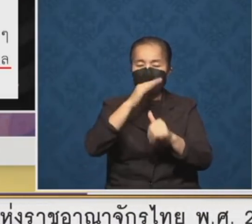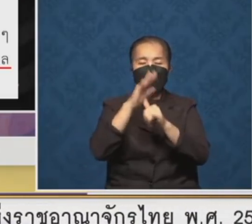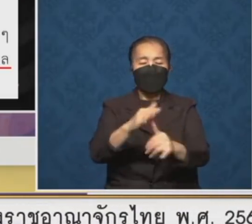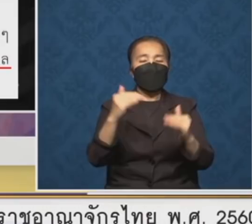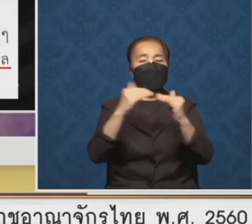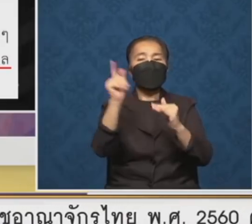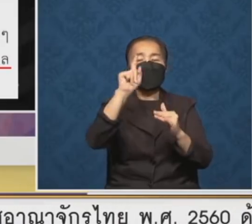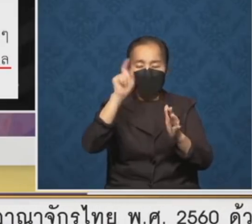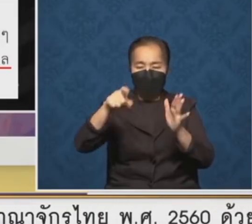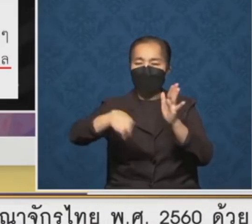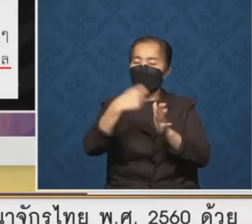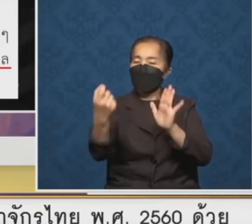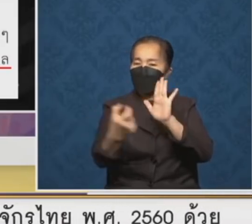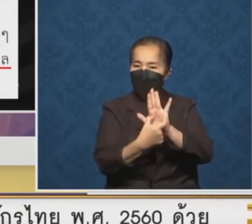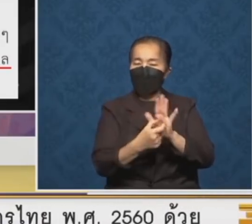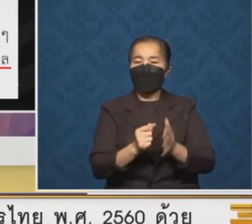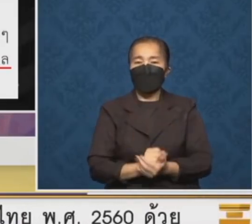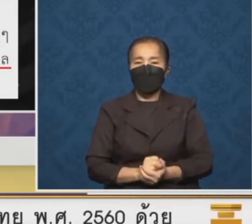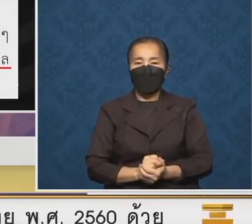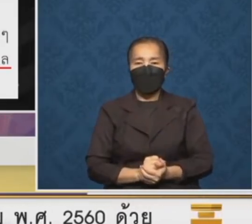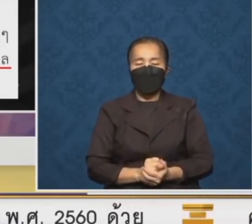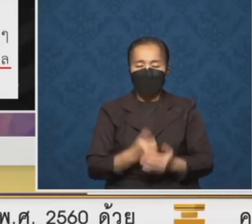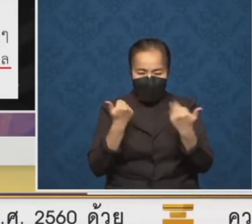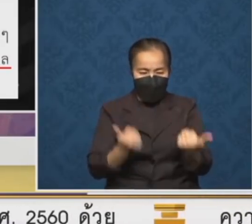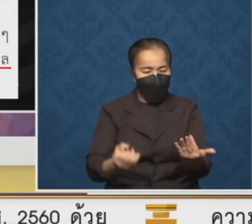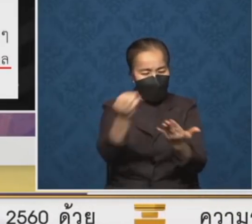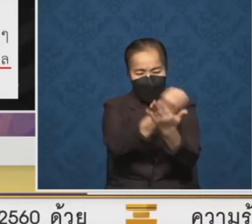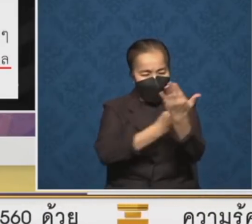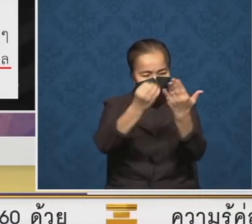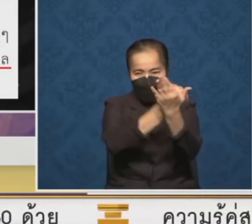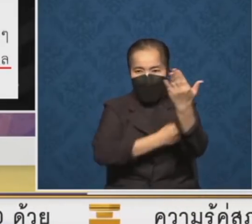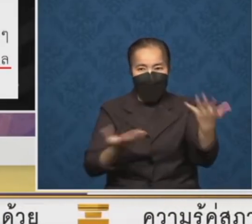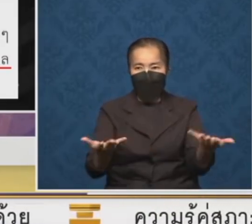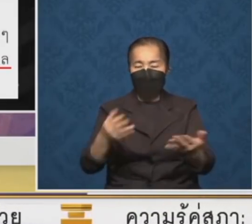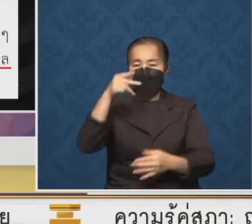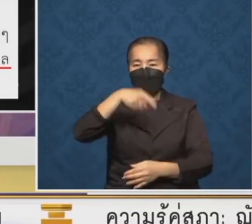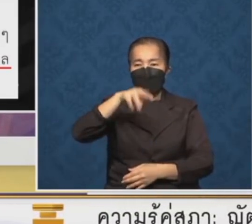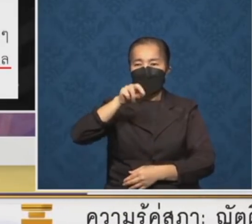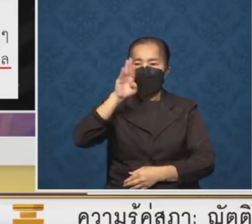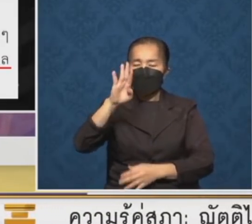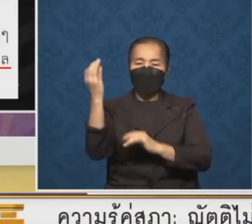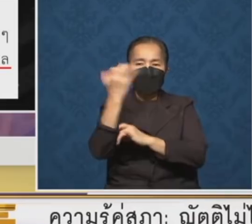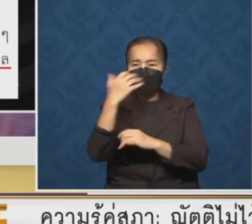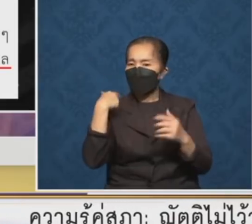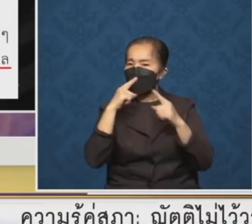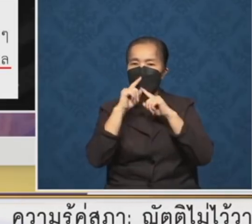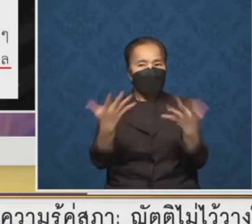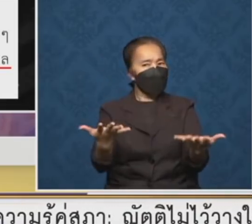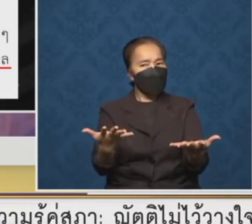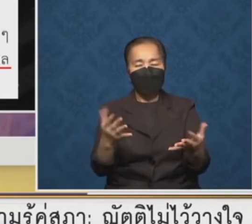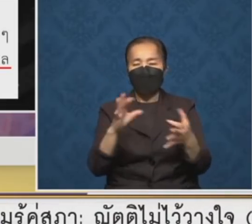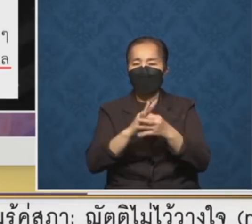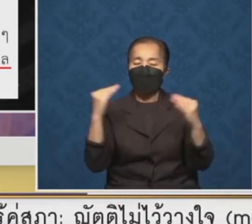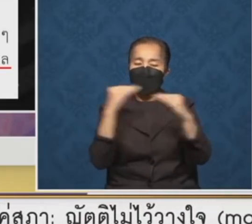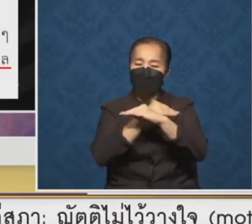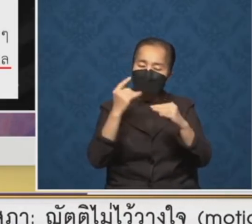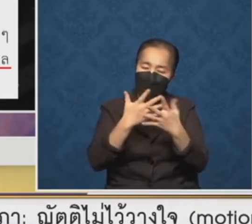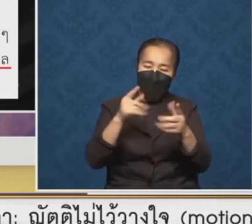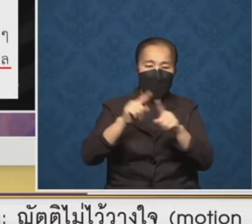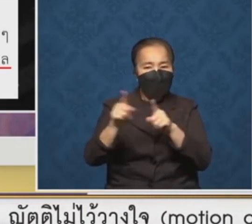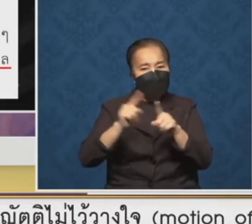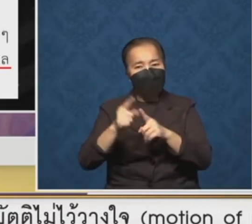าพนั้นนี่ไม่มีอะไรเลยครับพ.ร.บ.คอมพิวเตอร์ก็ไม่ได้นิยามข้อมูลจราจรทางคอมพิวเตอร์ไว้กว้างขวางมากขนา